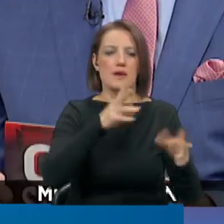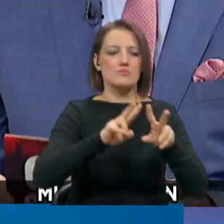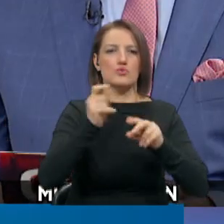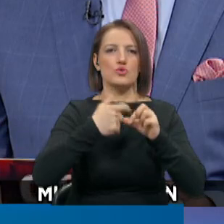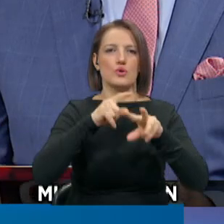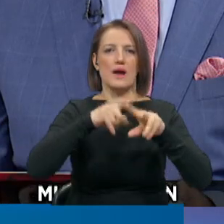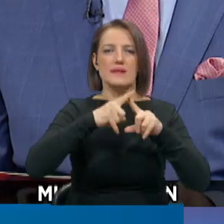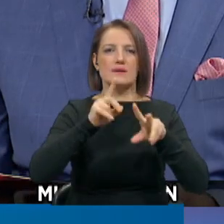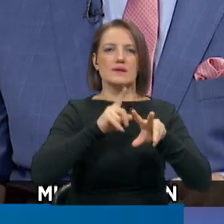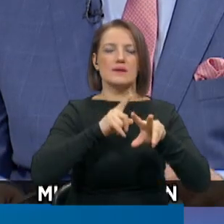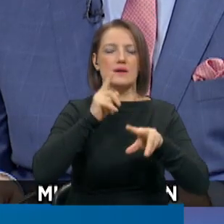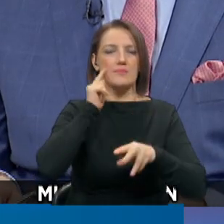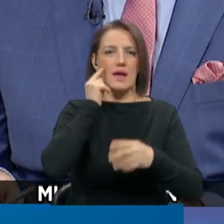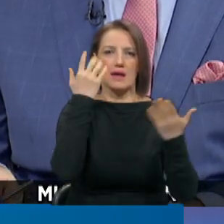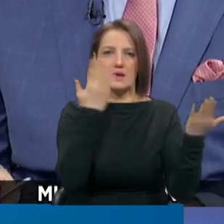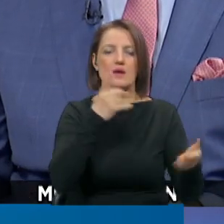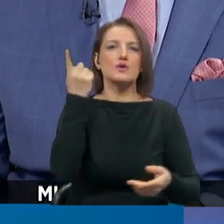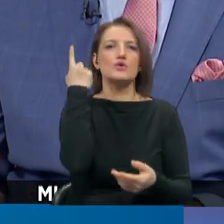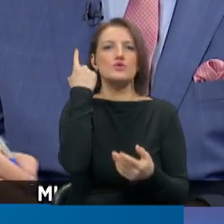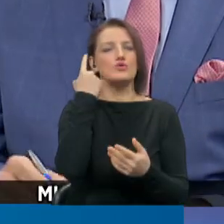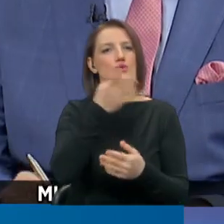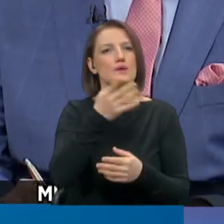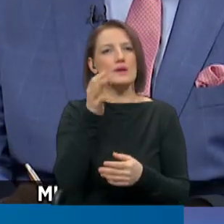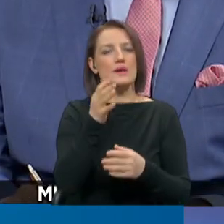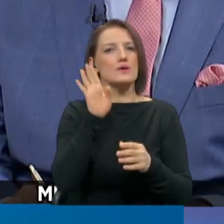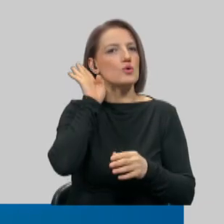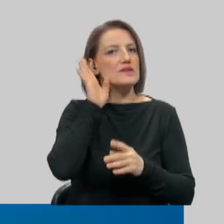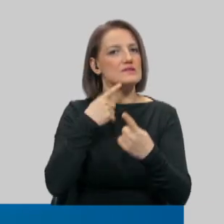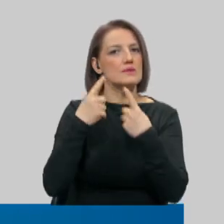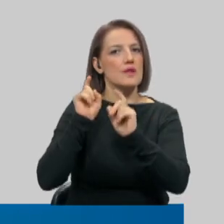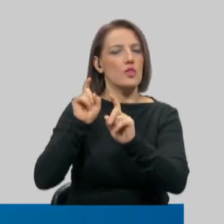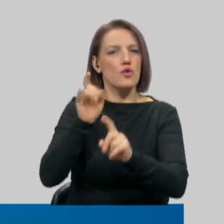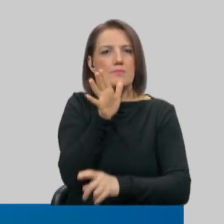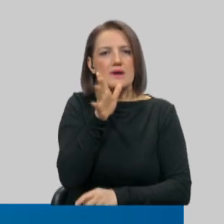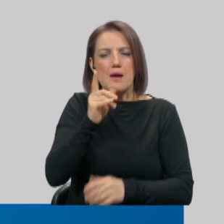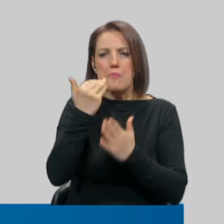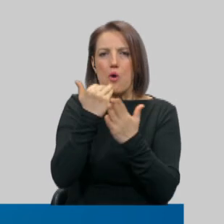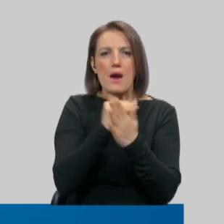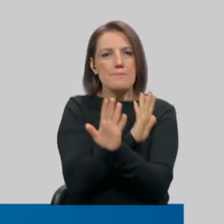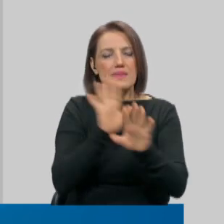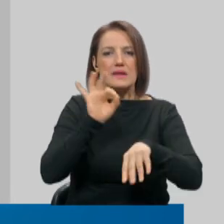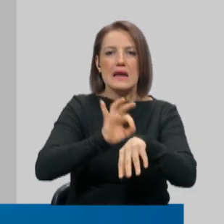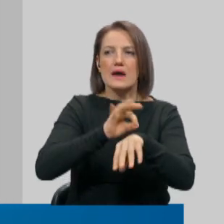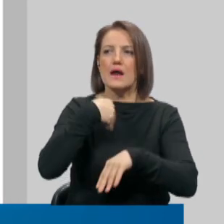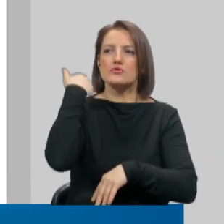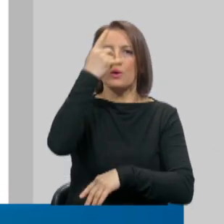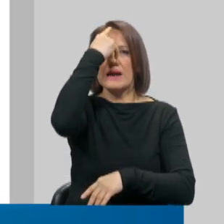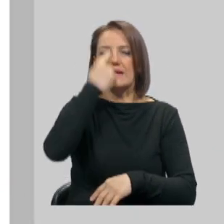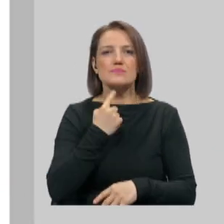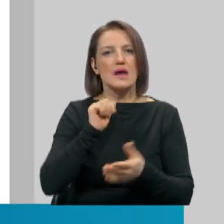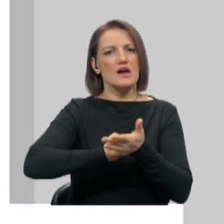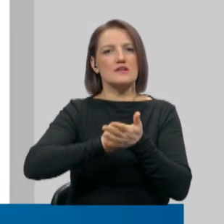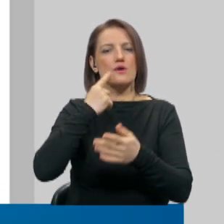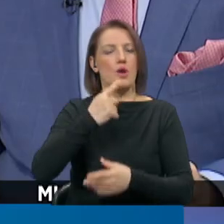Yetkin dün geceki programda paylaştılar aldıkları bilgi kulis bilgisi ydi program bittikten dakikalar sonra yayınlanan Resmi